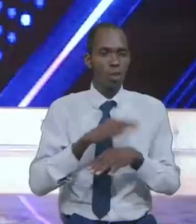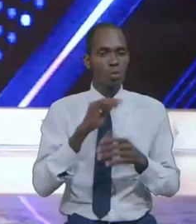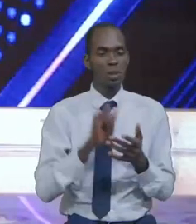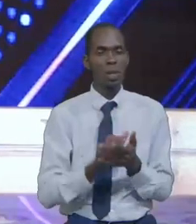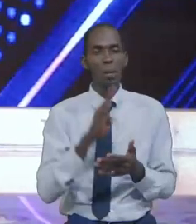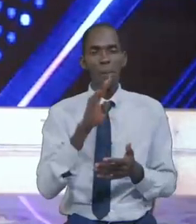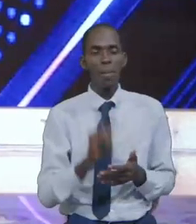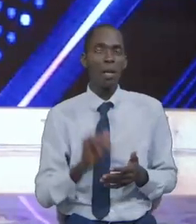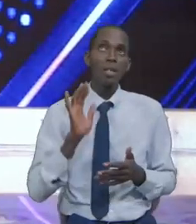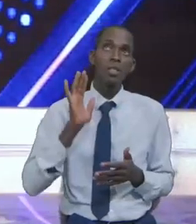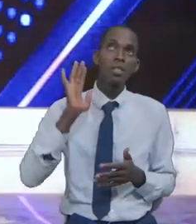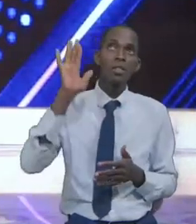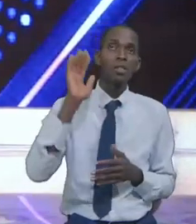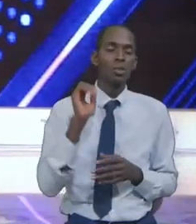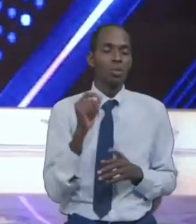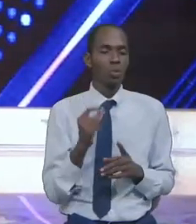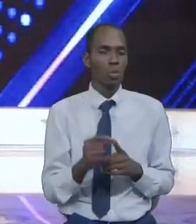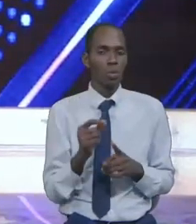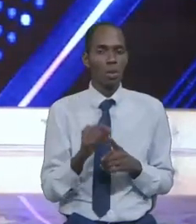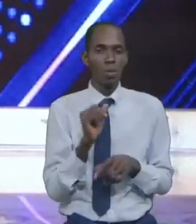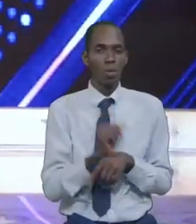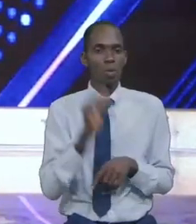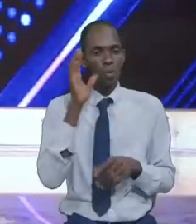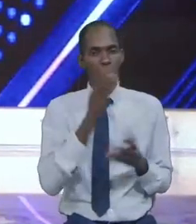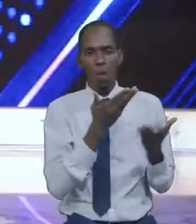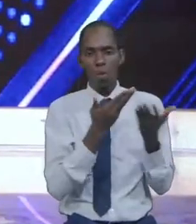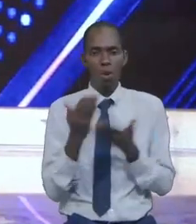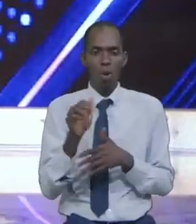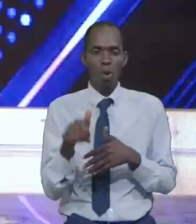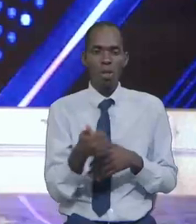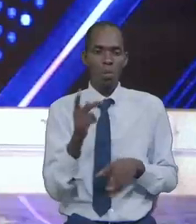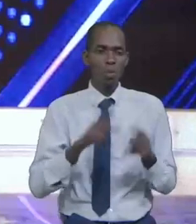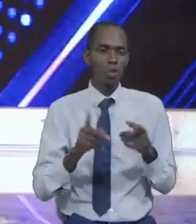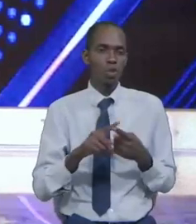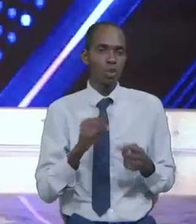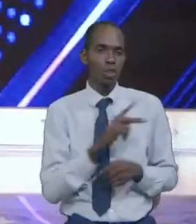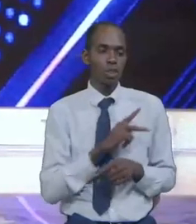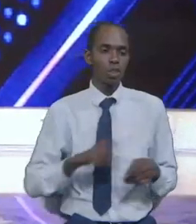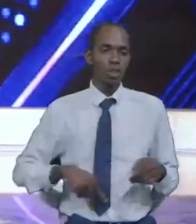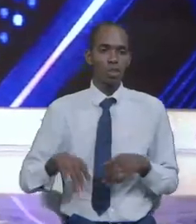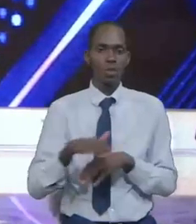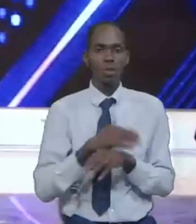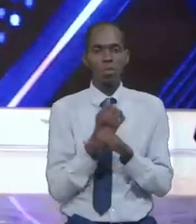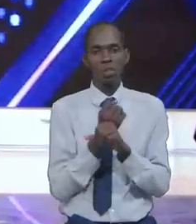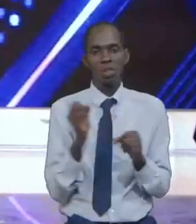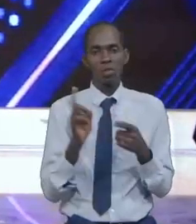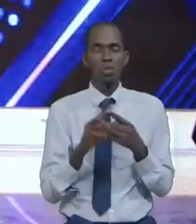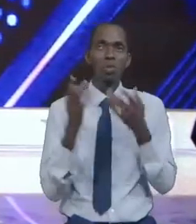œuvres, apporte d'autres dans le royaume de Dieu, sauvés pour servir. Cela paraît